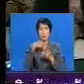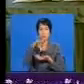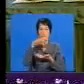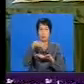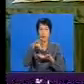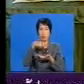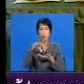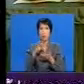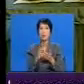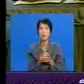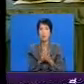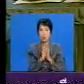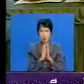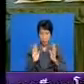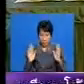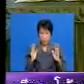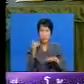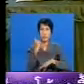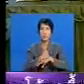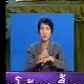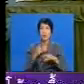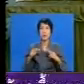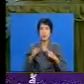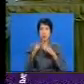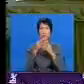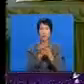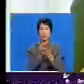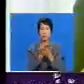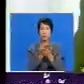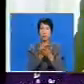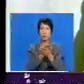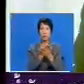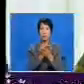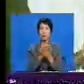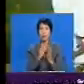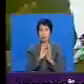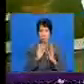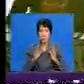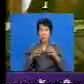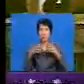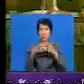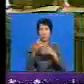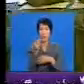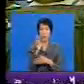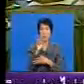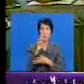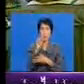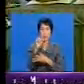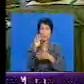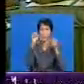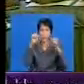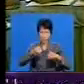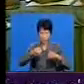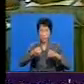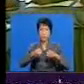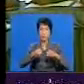ทศโดยมีการขอบคุณนายกรจติกาวนิชรัฐมนตรีว่าการกระทรวงการคลังและคณะรัฐมนตรีหลังจากที่มีมติในการ